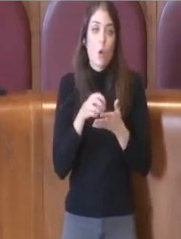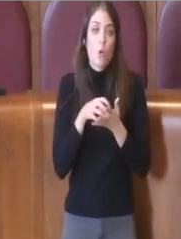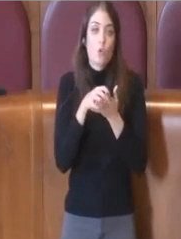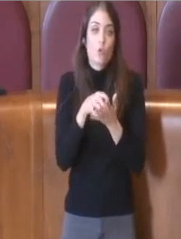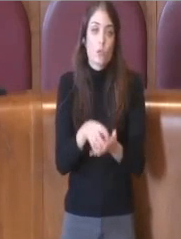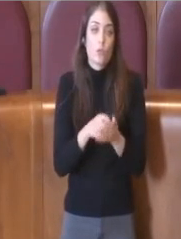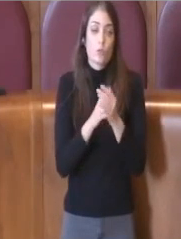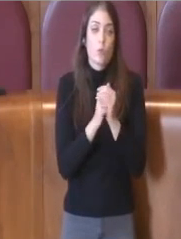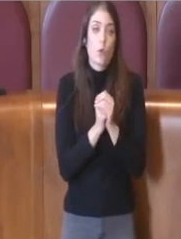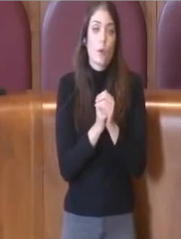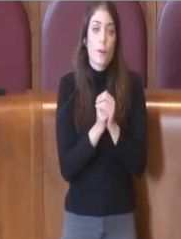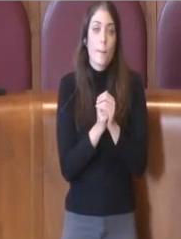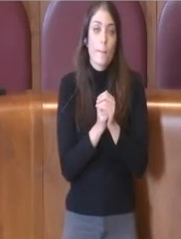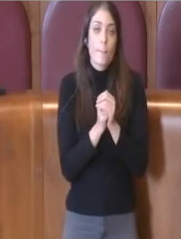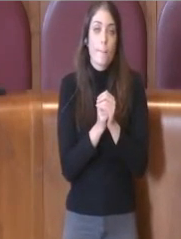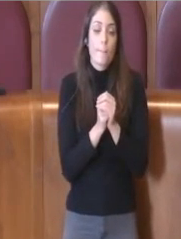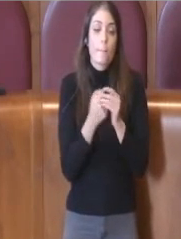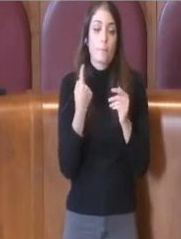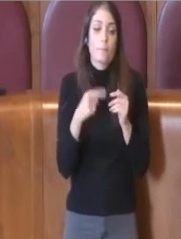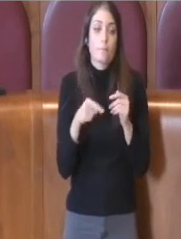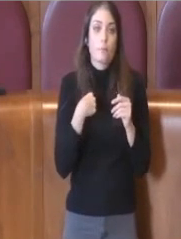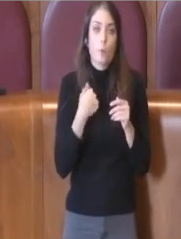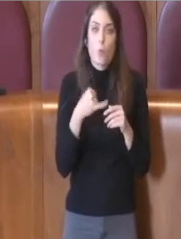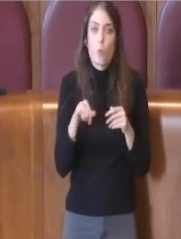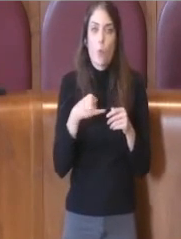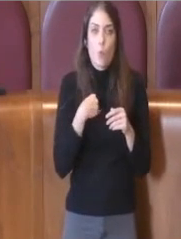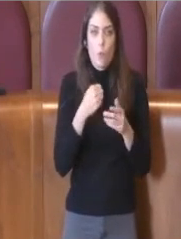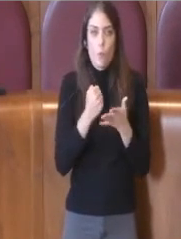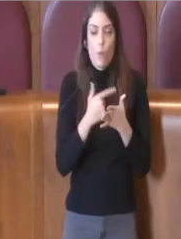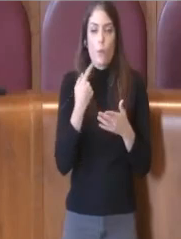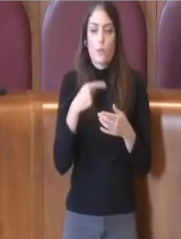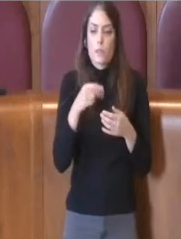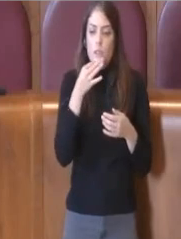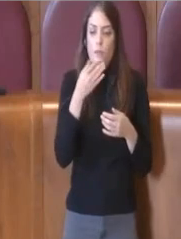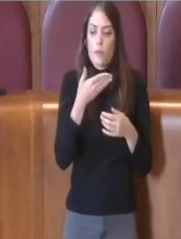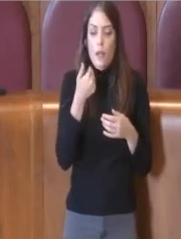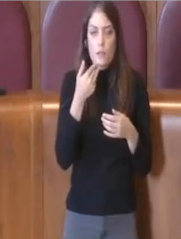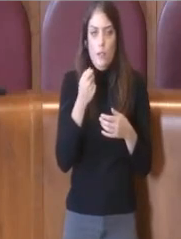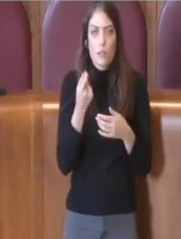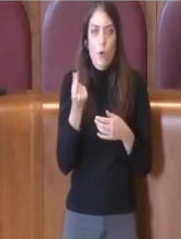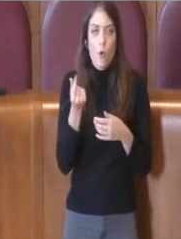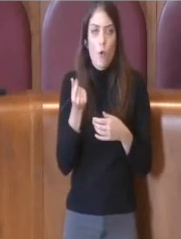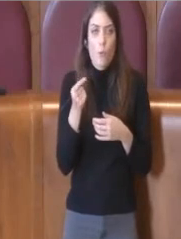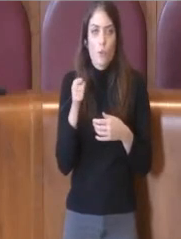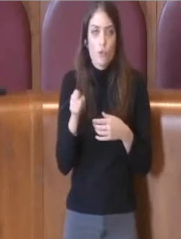ecco, l'ultimo rilievo che faccio è proprio in questo: questa assenza di economicità